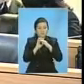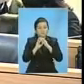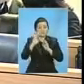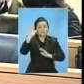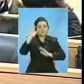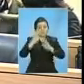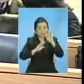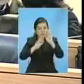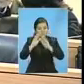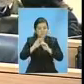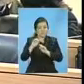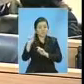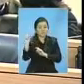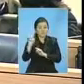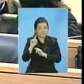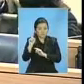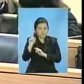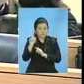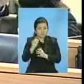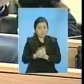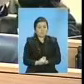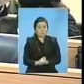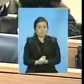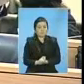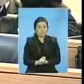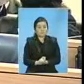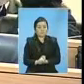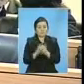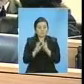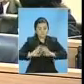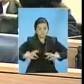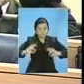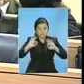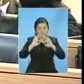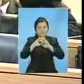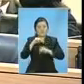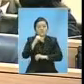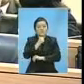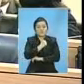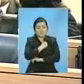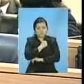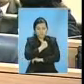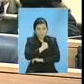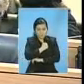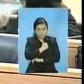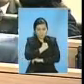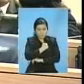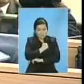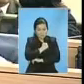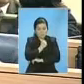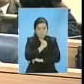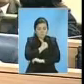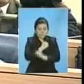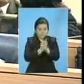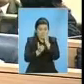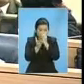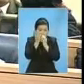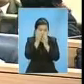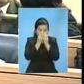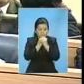อบด้วย tolerance ค่ะคือความอดทนอหิงสาเราจะต้องเรียนรู้ไปด้วย